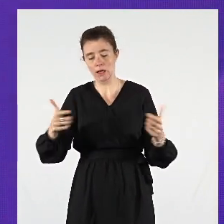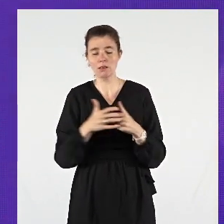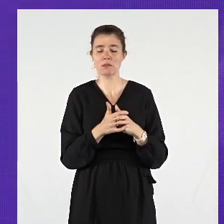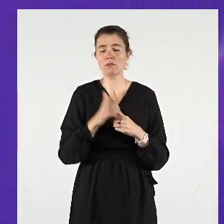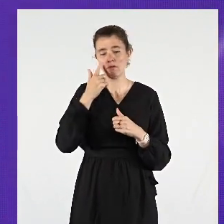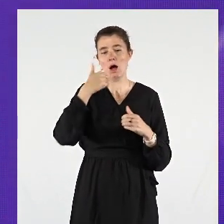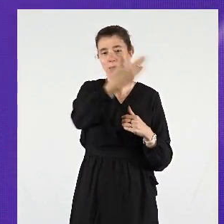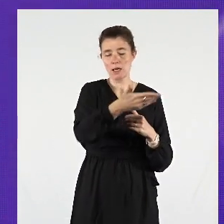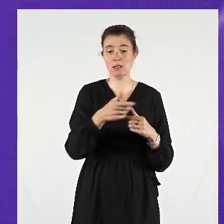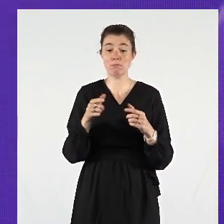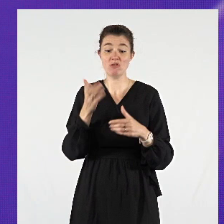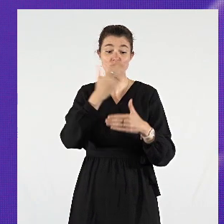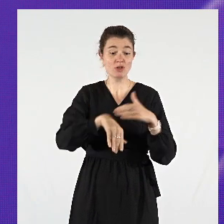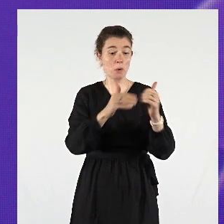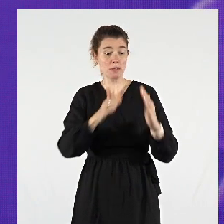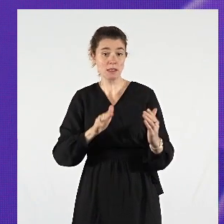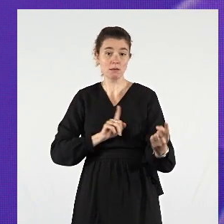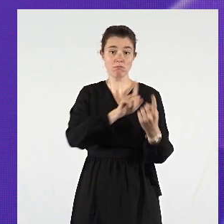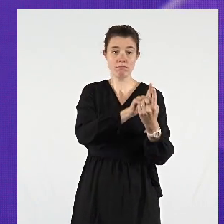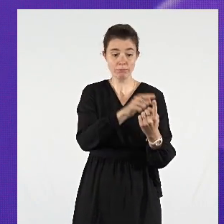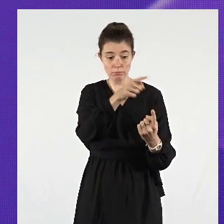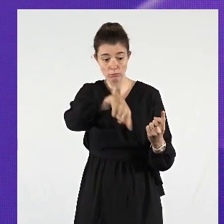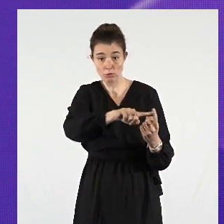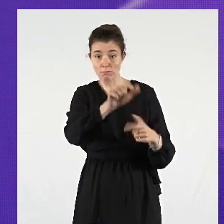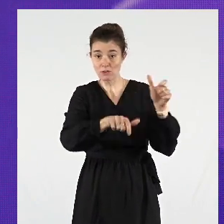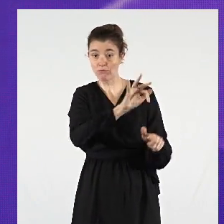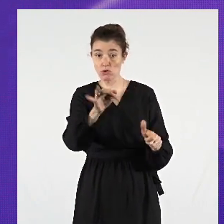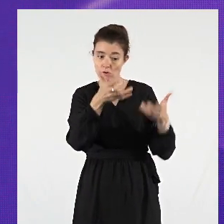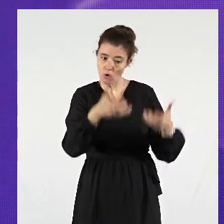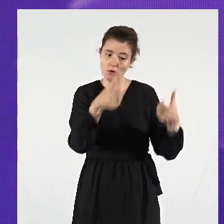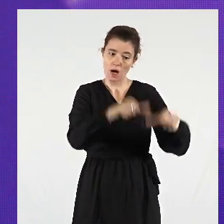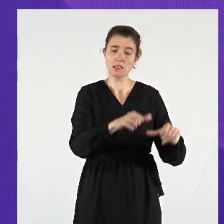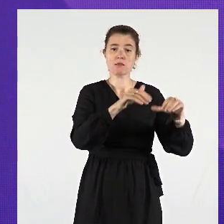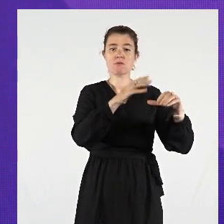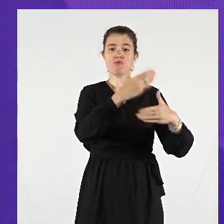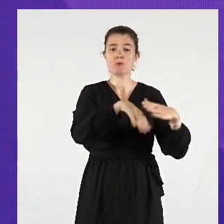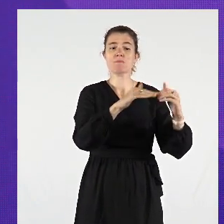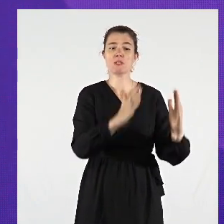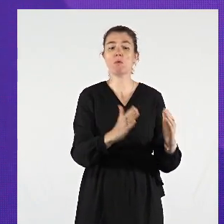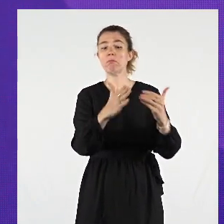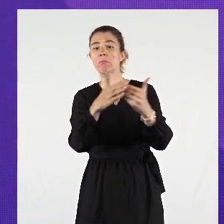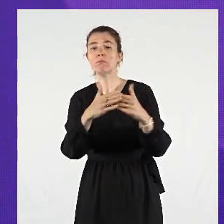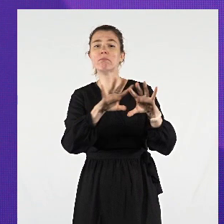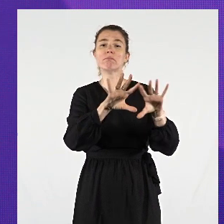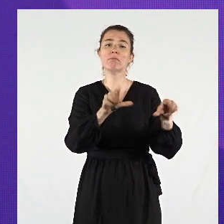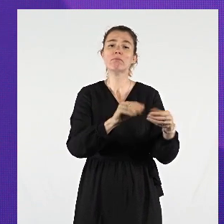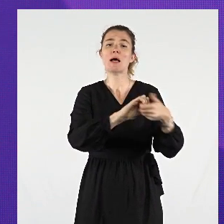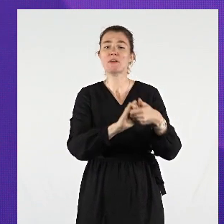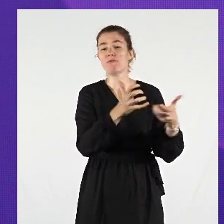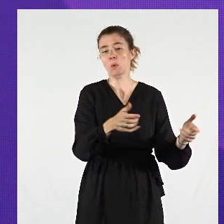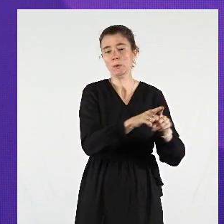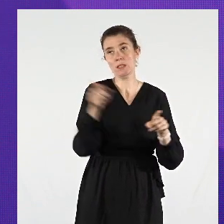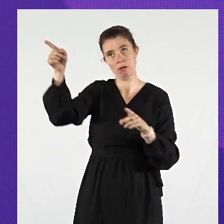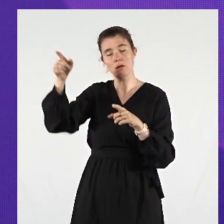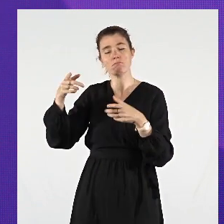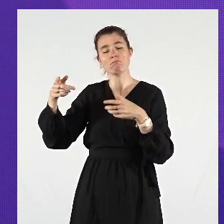vers des prises en charge à domicile, qui est le désir des Français, de leurs proches, très majoritaire, et qui est accomplie par les politiques publiques, a aussi